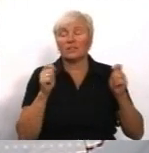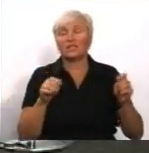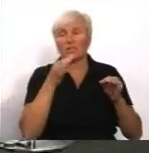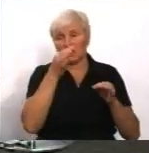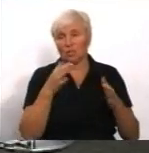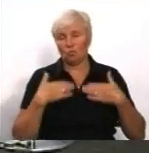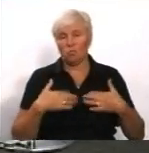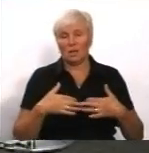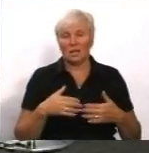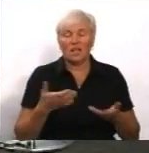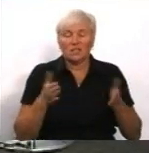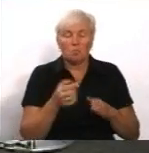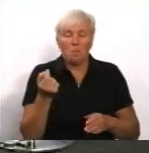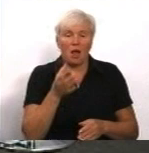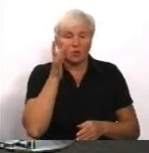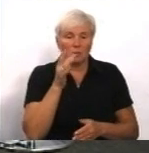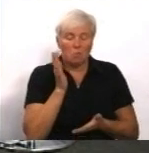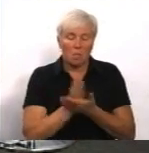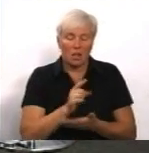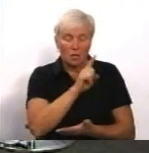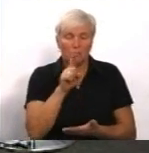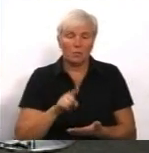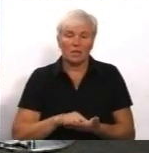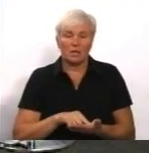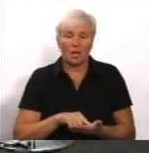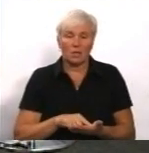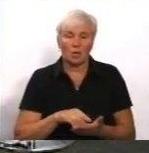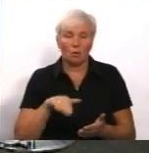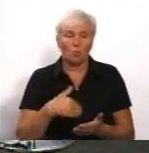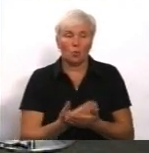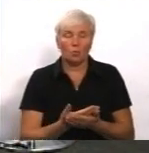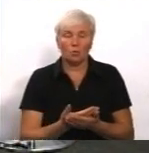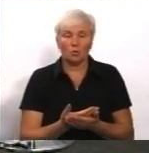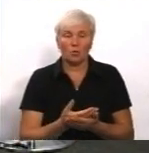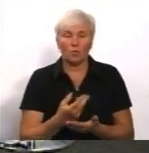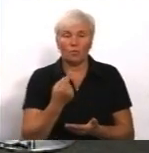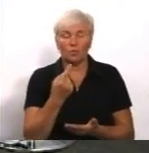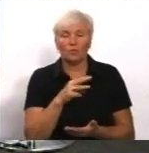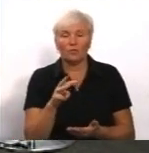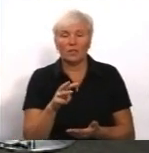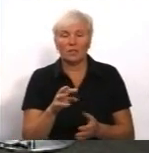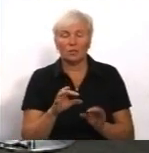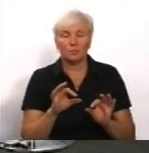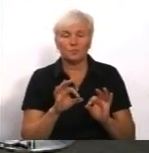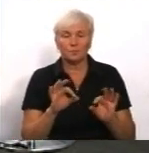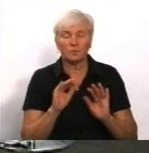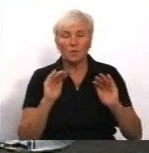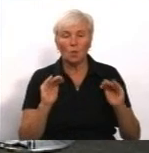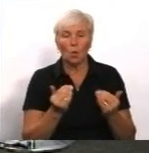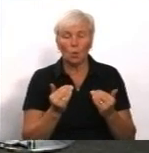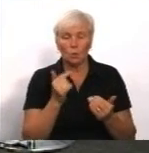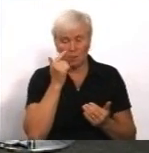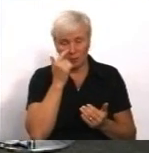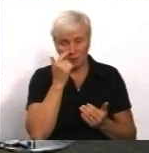мало часу. Маємо ще питання від експертів. Пропоную їх пройти в такому режимі бліцкригу. Вони короткі. Коротке